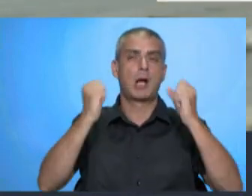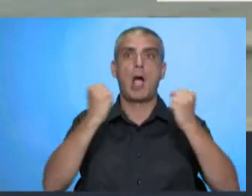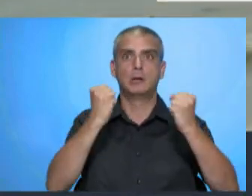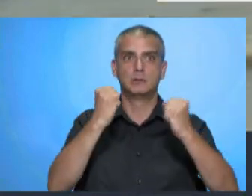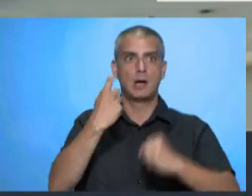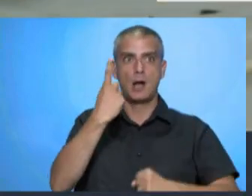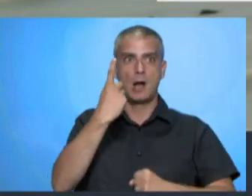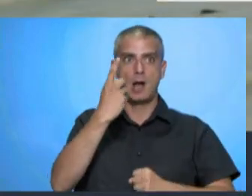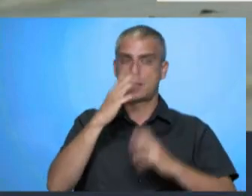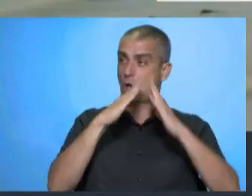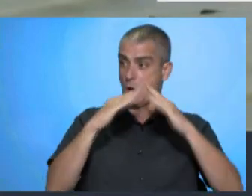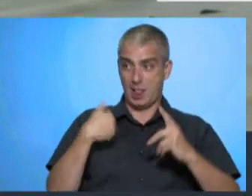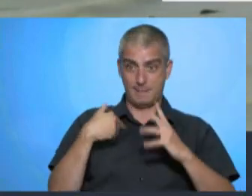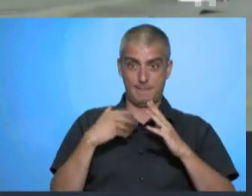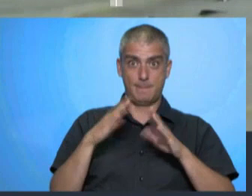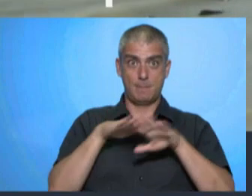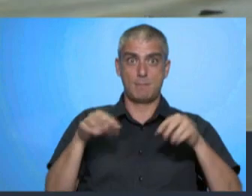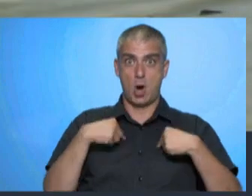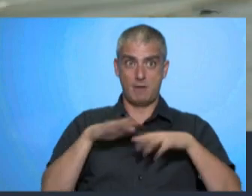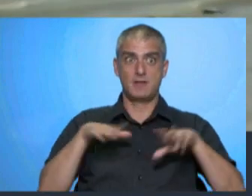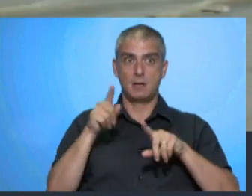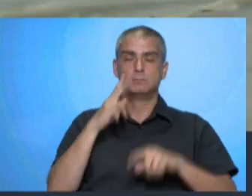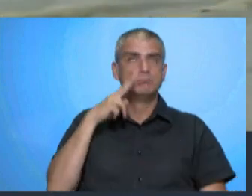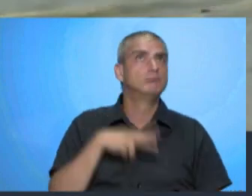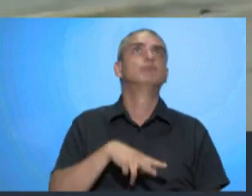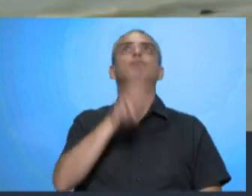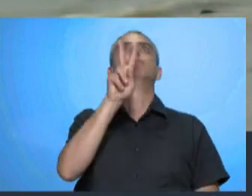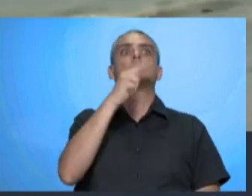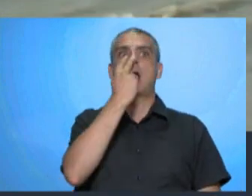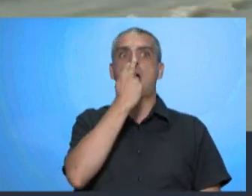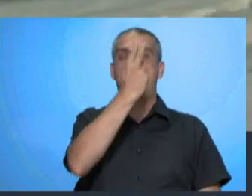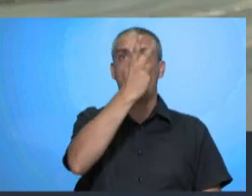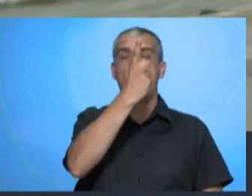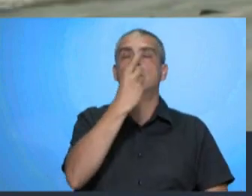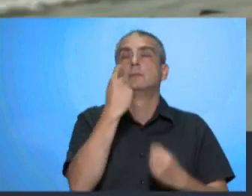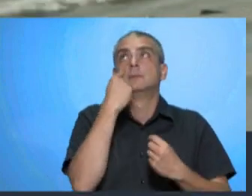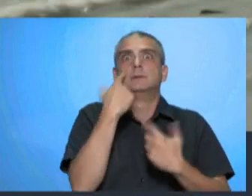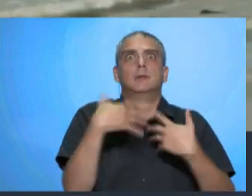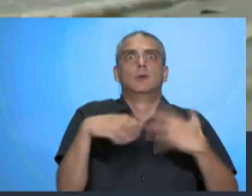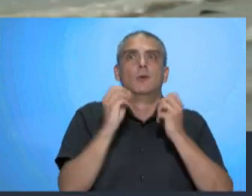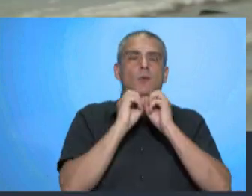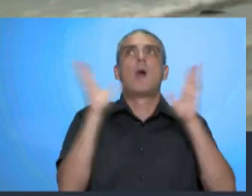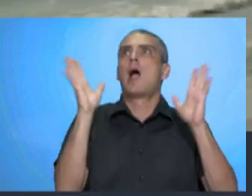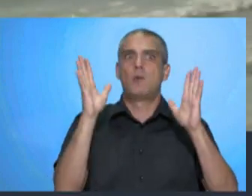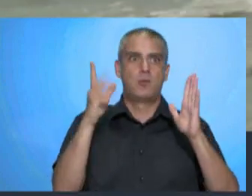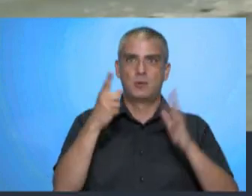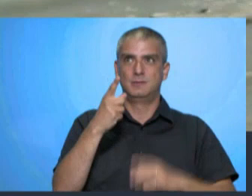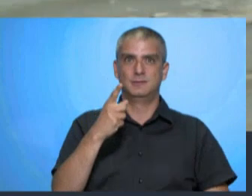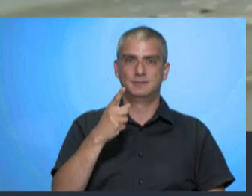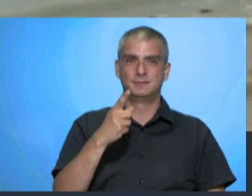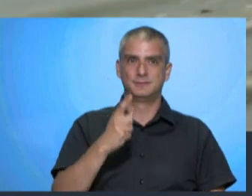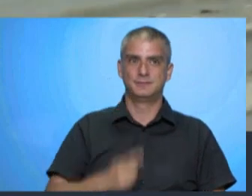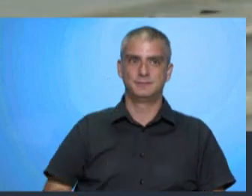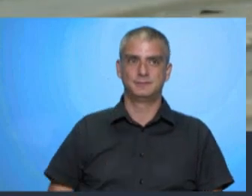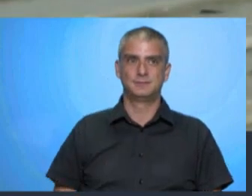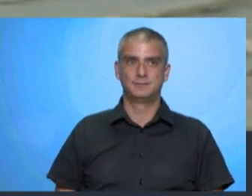אחד מבאי האוהלים אצלי בחוף הביט לשמיים וראה מחזה מריב של